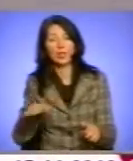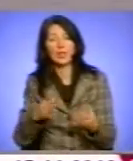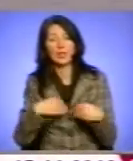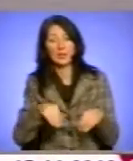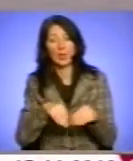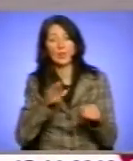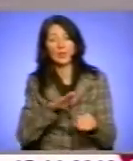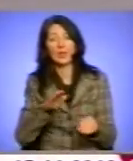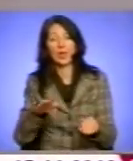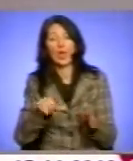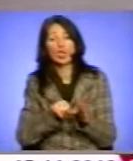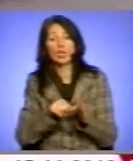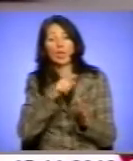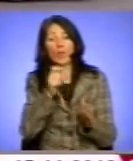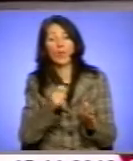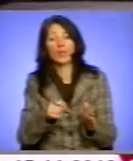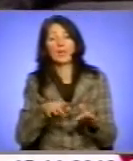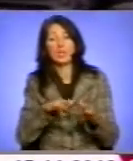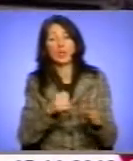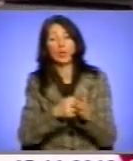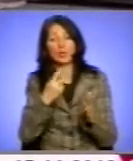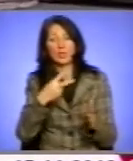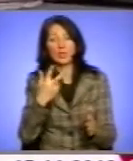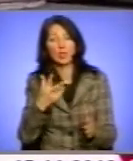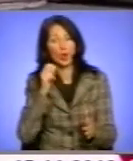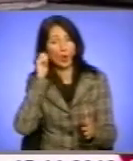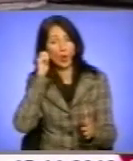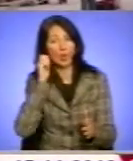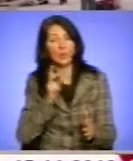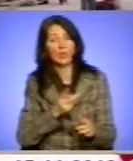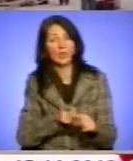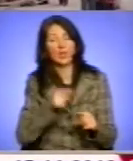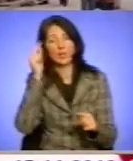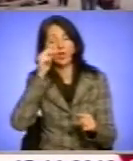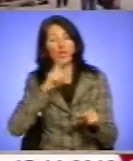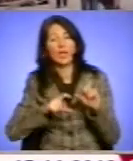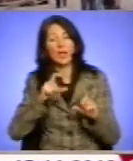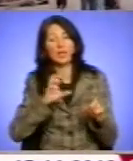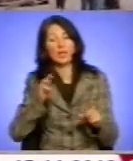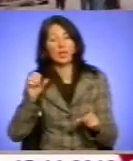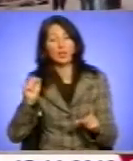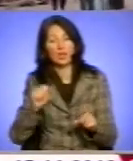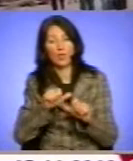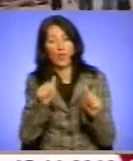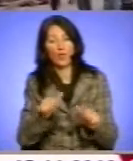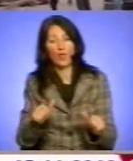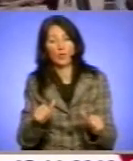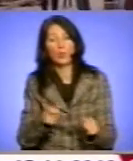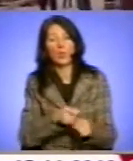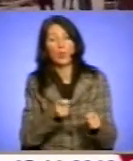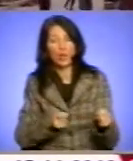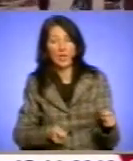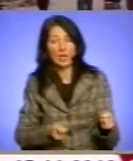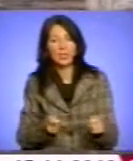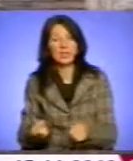до 23 років, які навчаються на стаціонарній формі. Безкоштовний проїзд у міжміському транспорті, протяжність перевезення якого